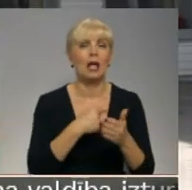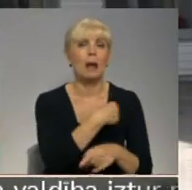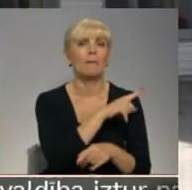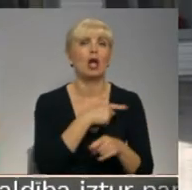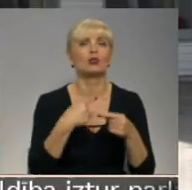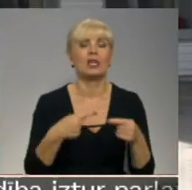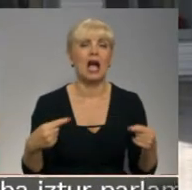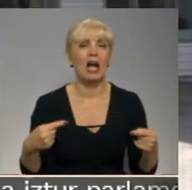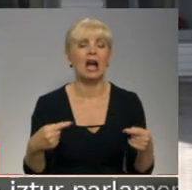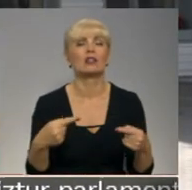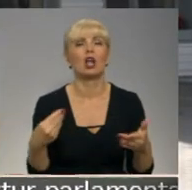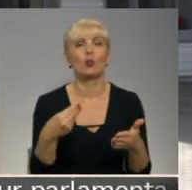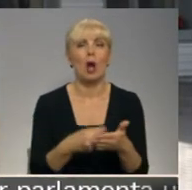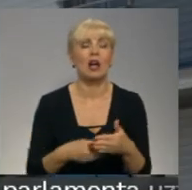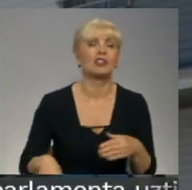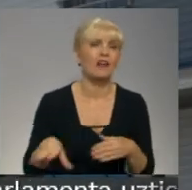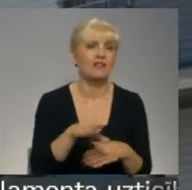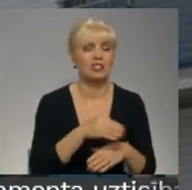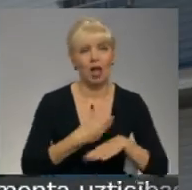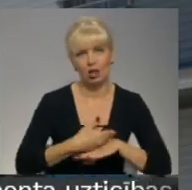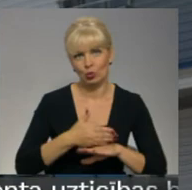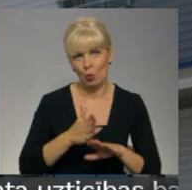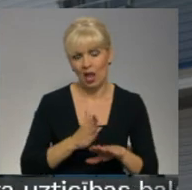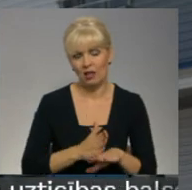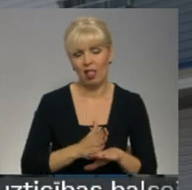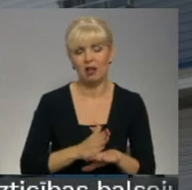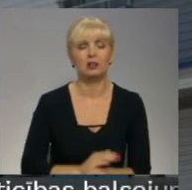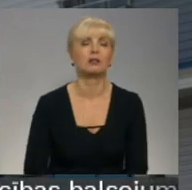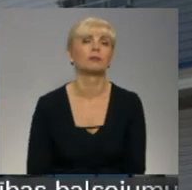un inventāra iegādē visām nodaļām. Ieva Benefelda, Lants Peršavits, Skrundas televīzija.